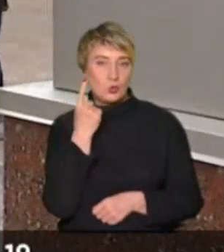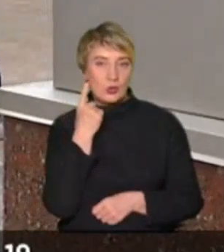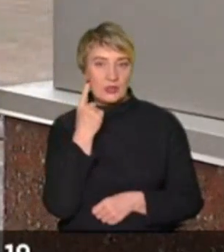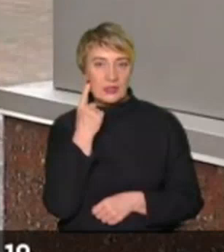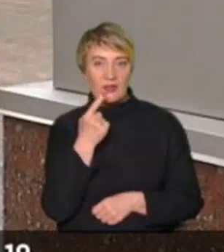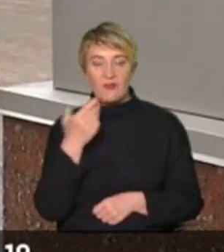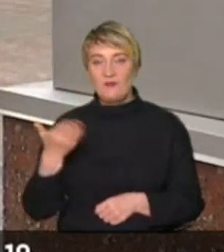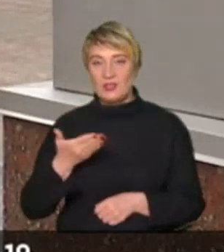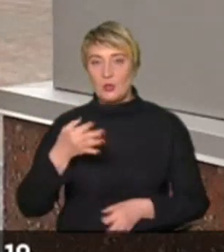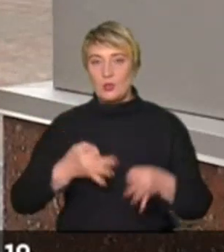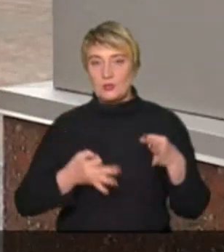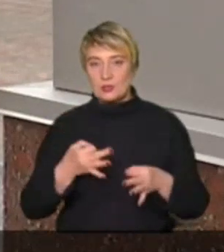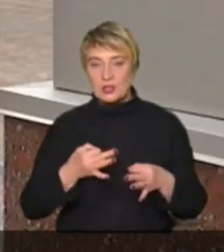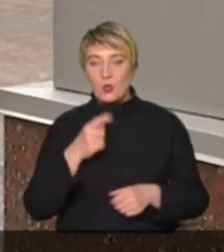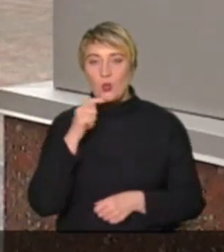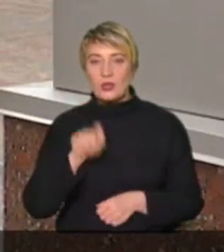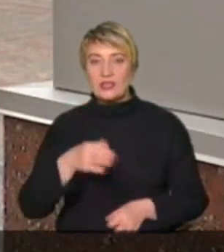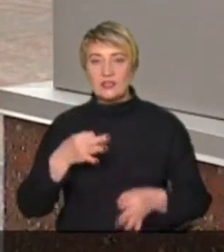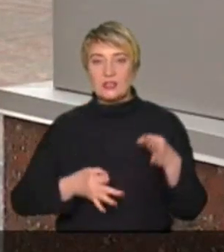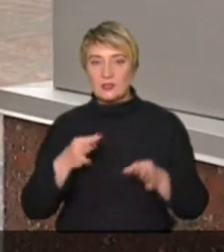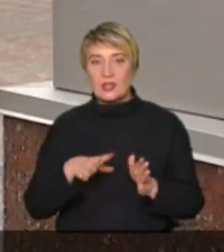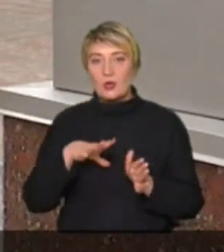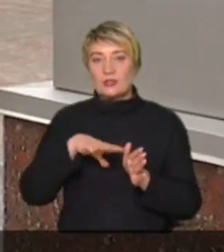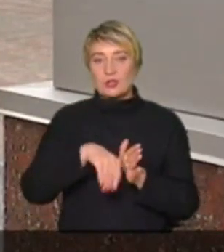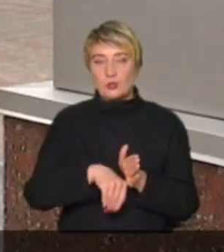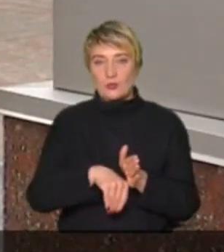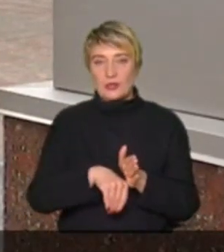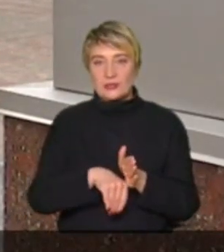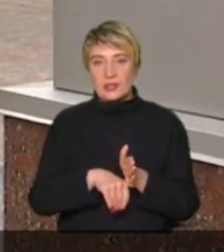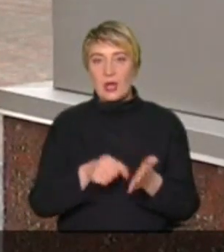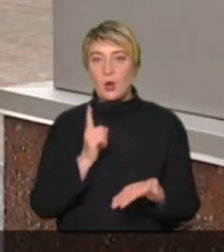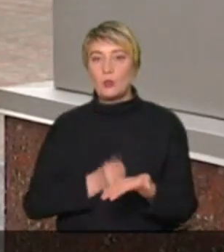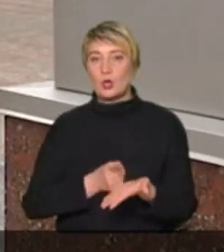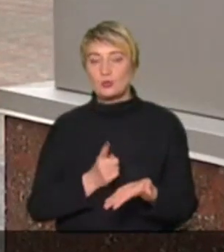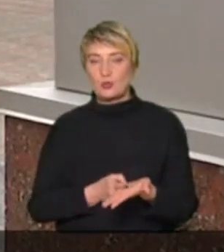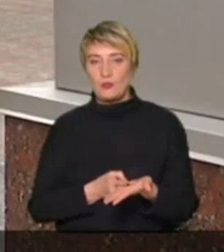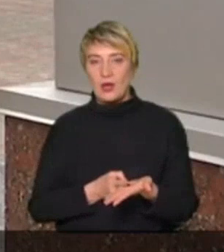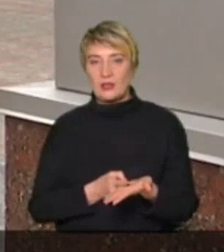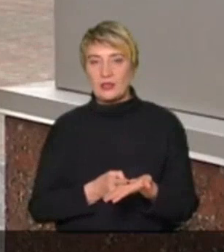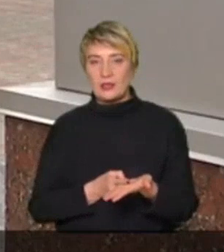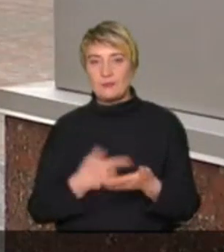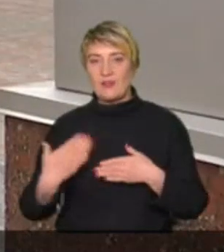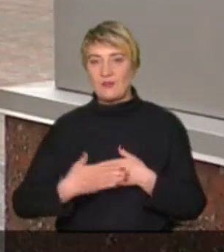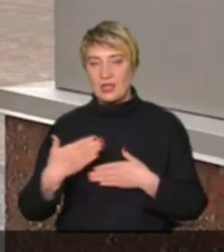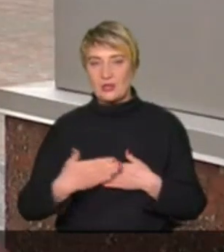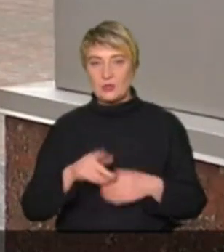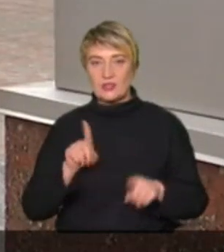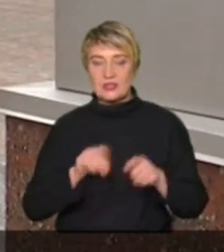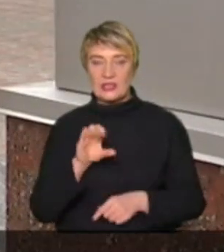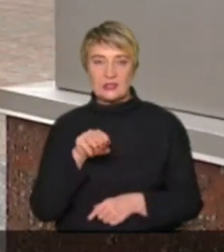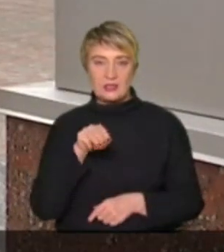Скажу, що український суд застосував у обґрунтування вироку деякі